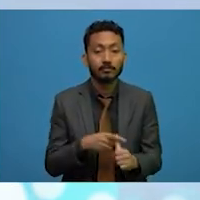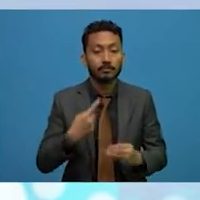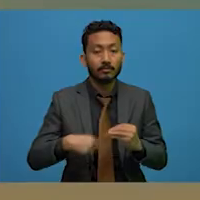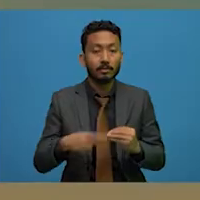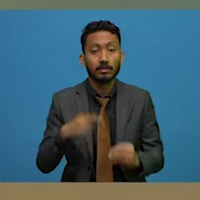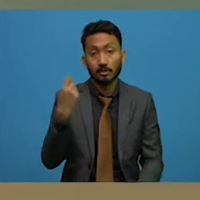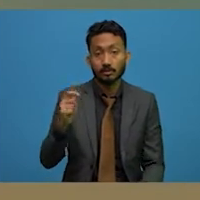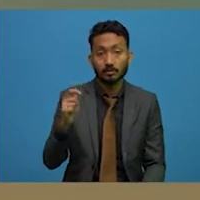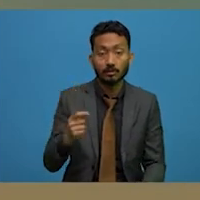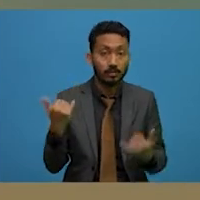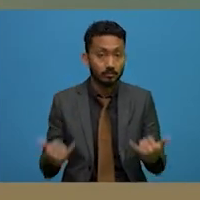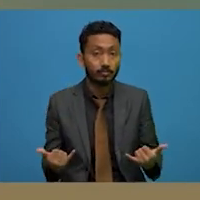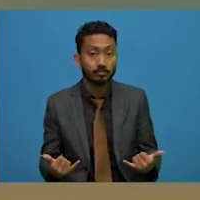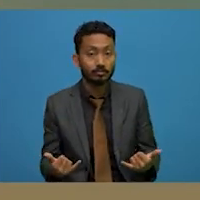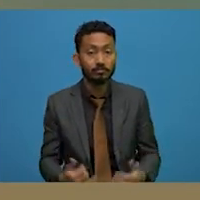teks.